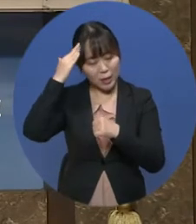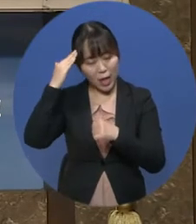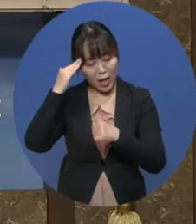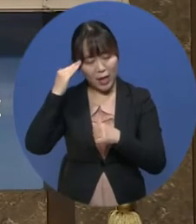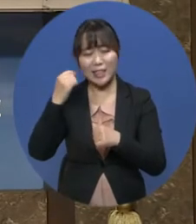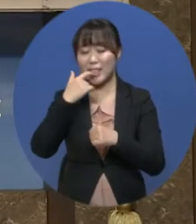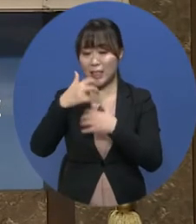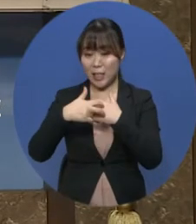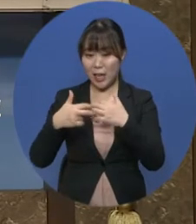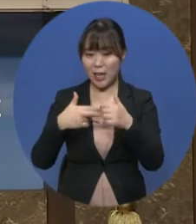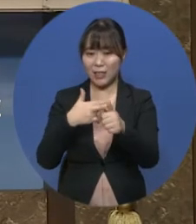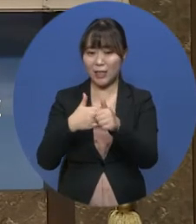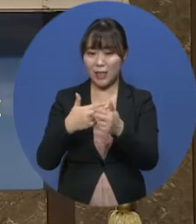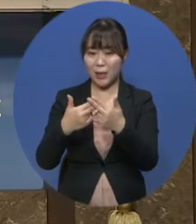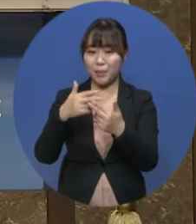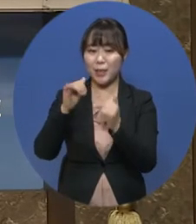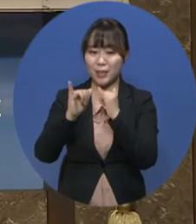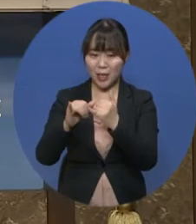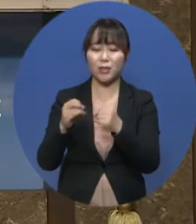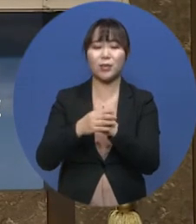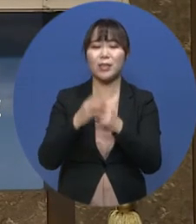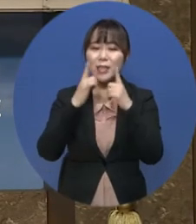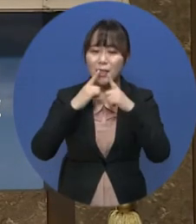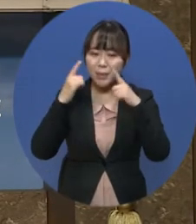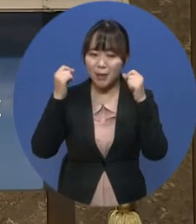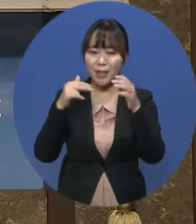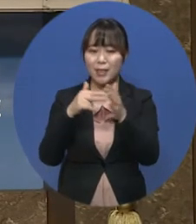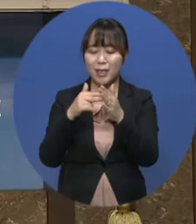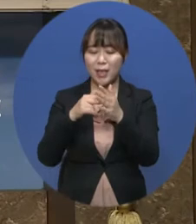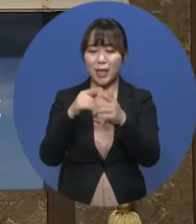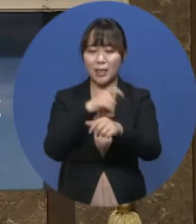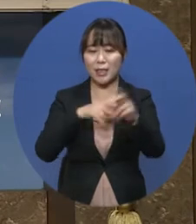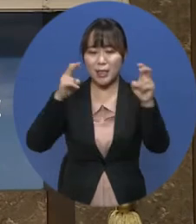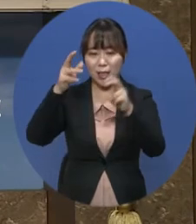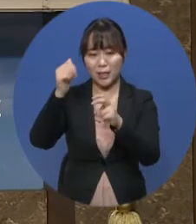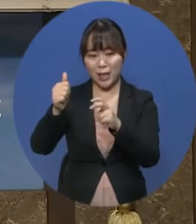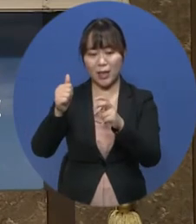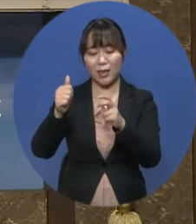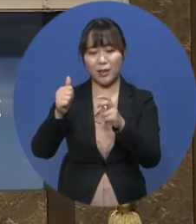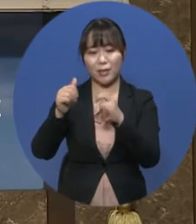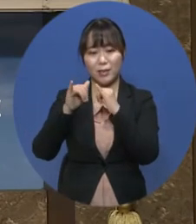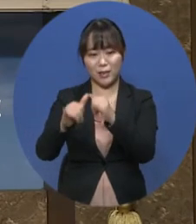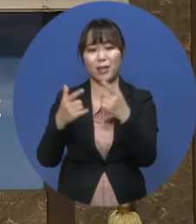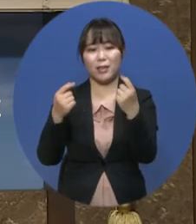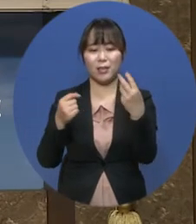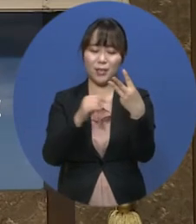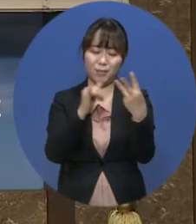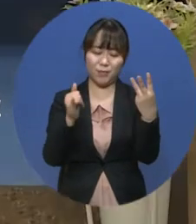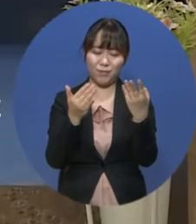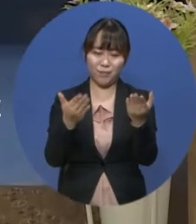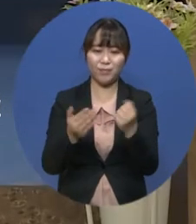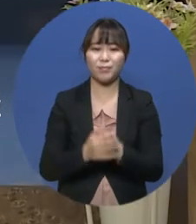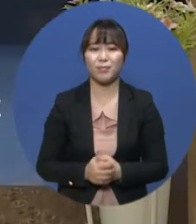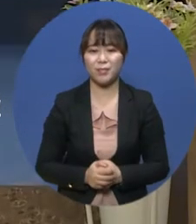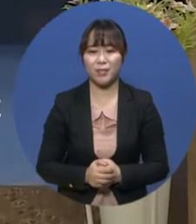3 아스 말 재단 있어 자 몸 개선을 슬픔을 드리고 있어요 4 이제 저희가 지금 오늘